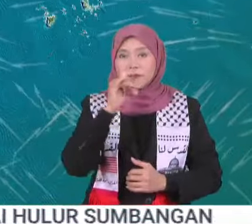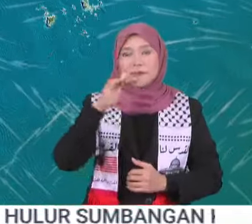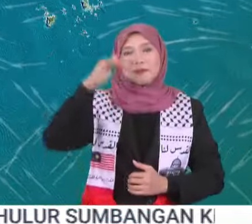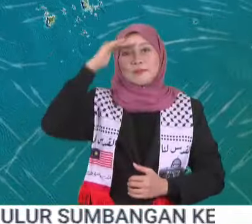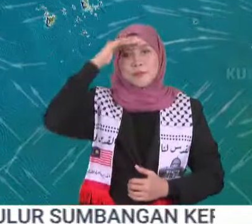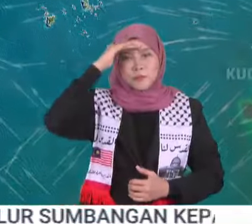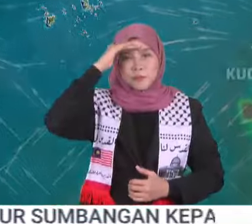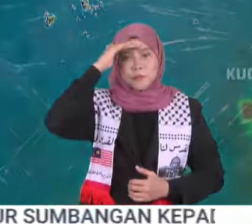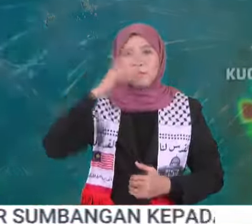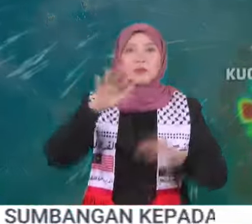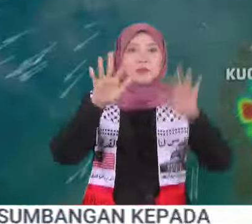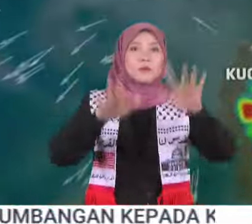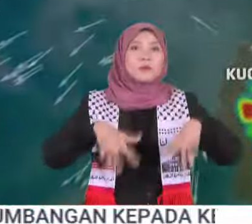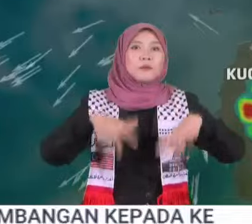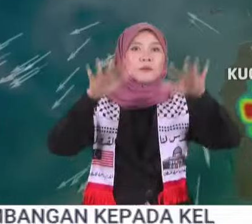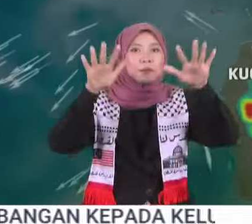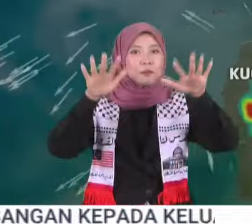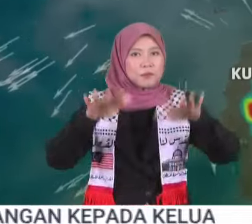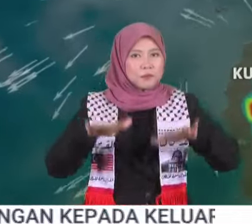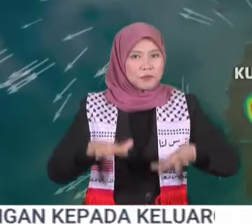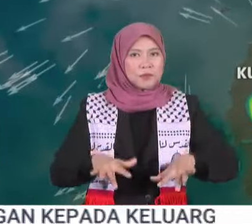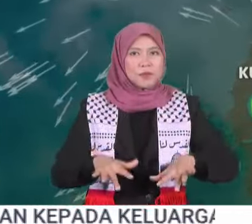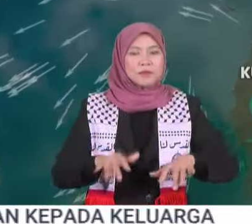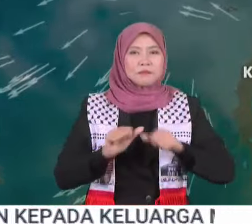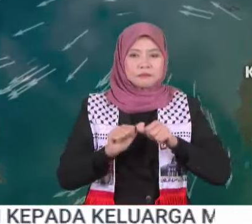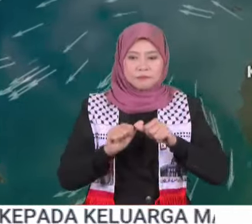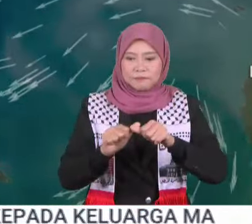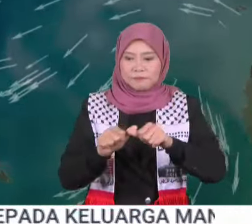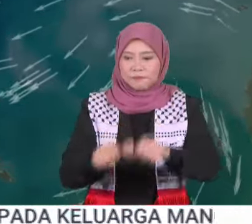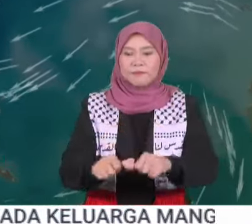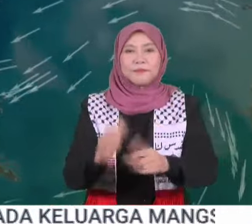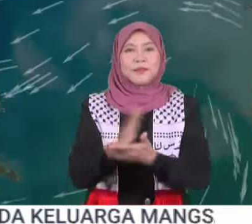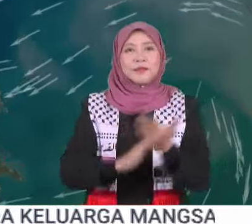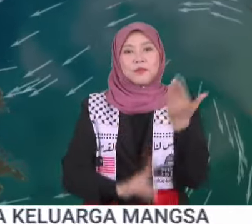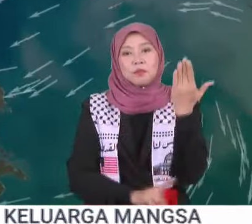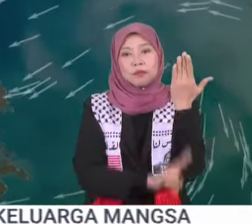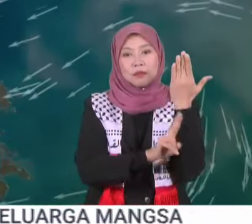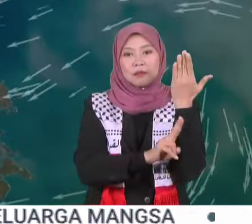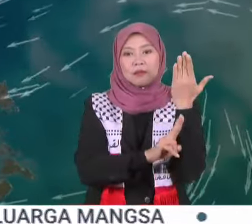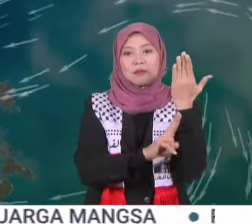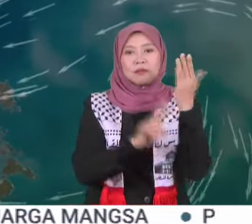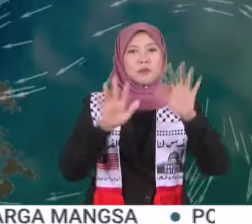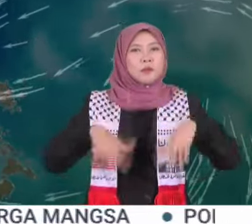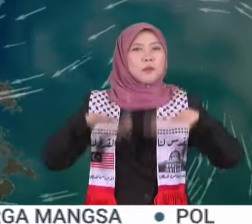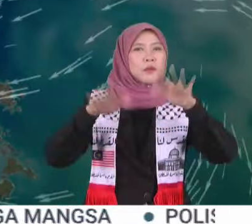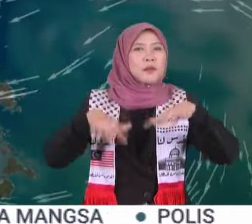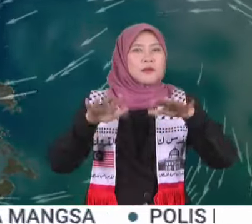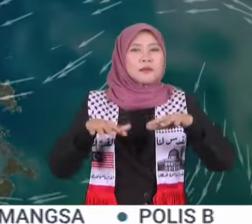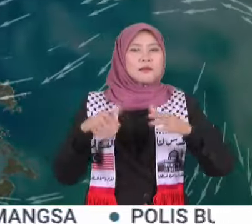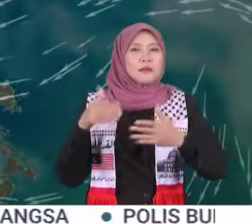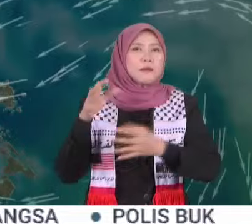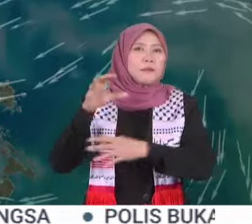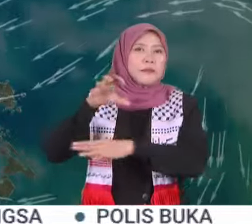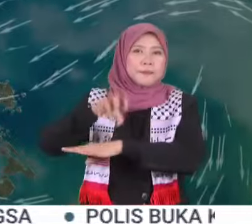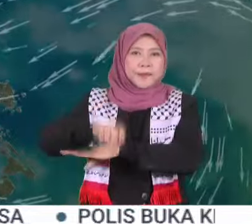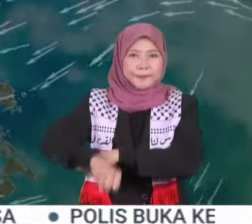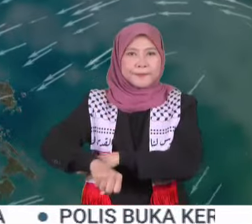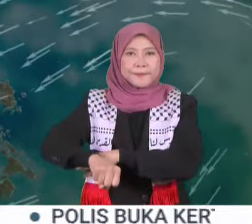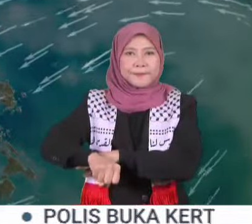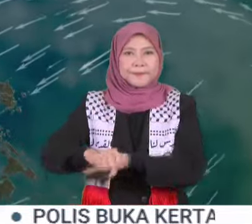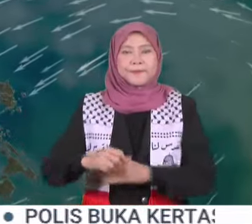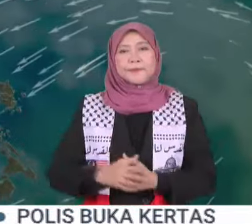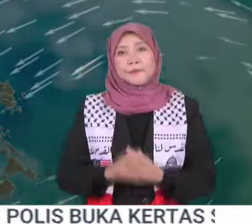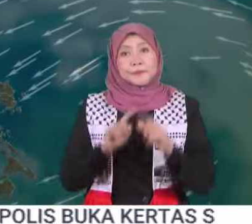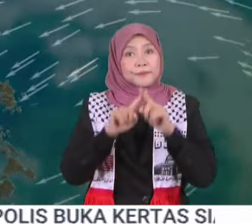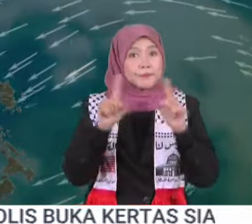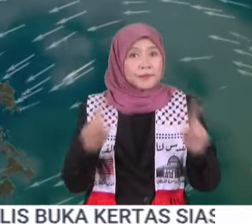Bahru. Keadaan hujan ini dijangka boleh berlarutan untuk bahagian utara ini, kita jangkakan boleh berlarutan sehingga ke lewat malam nanti.